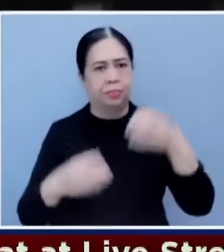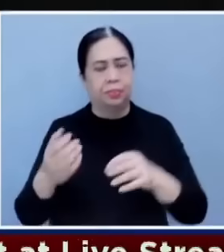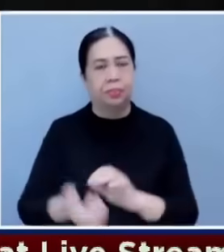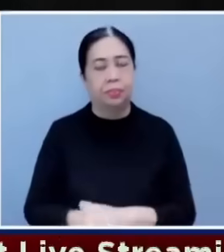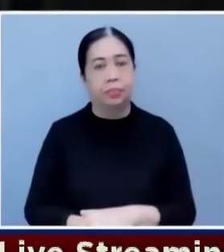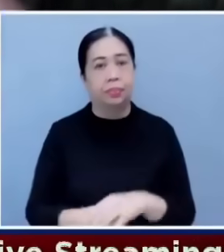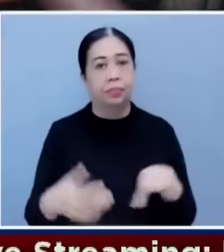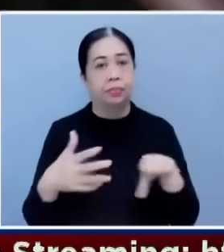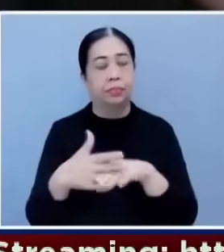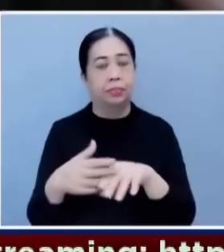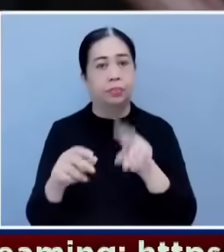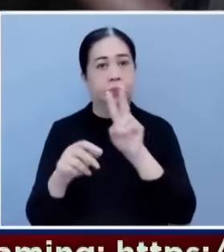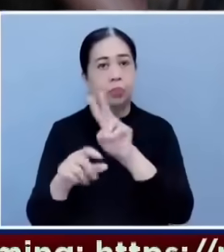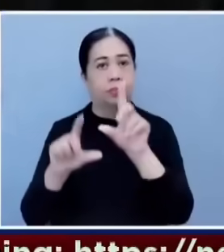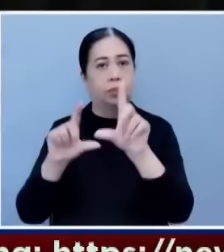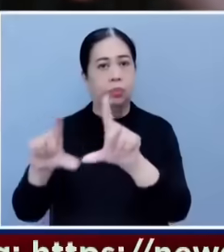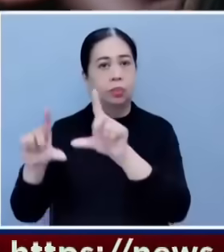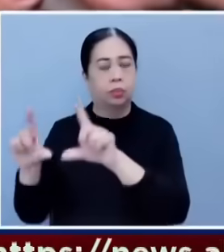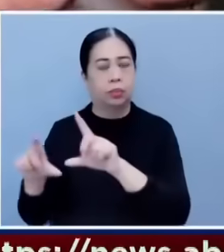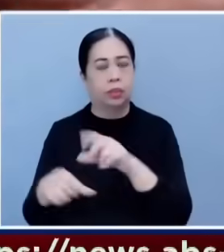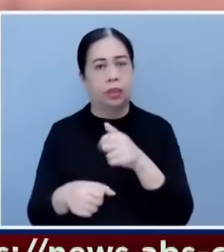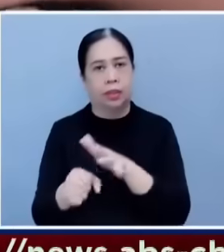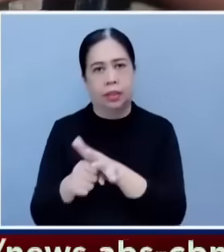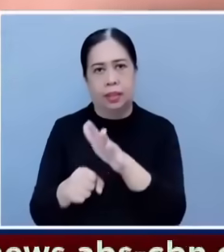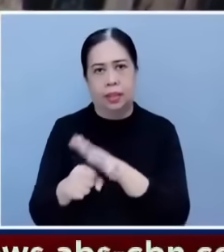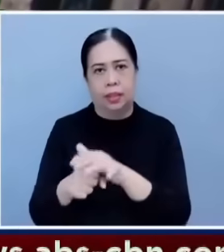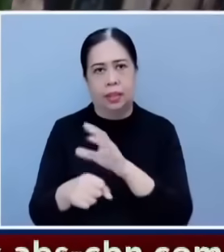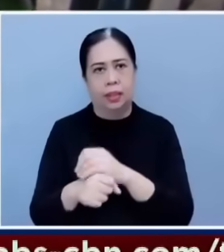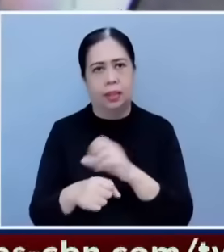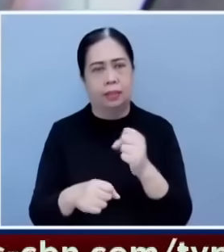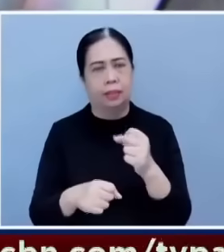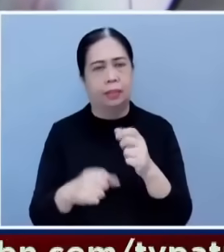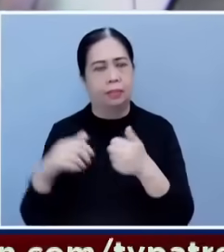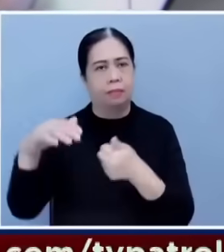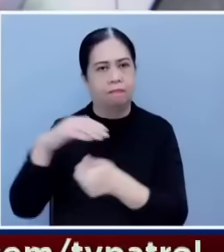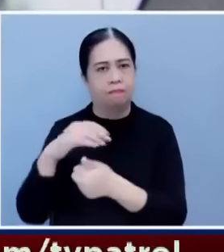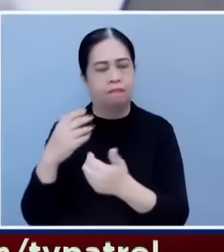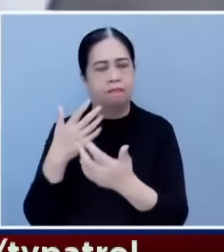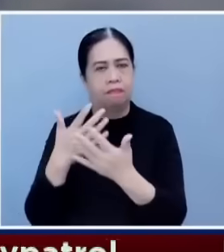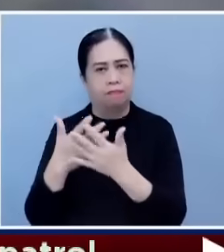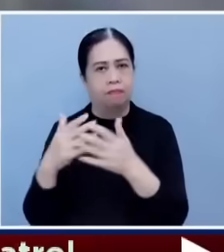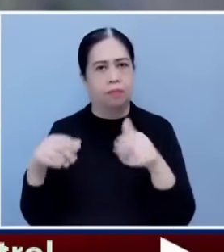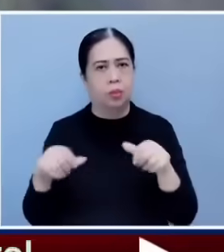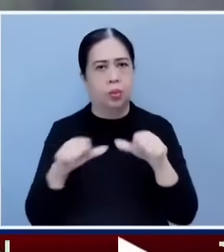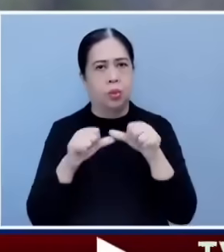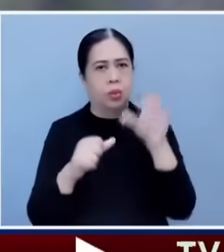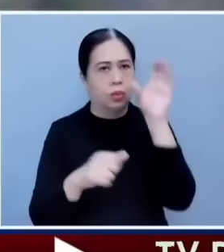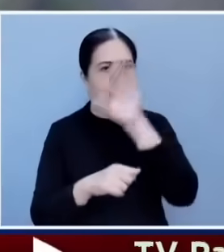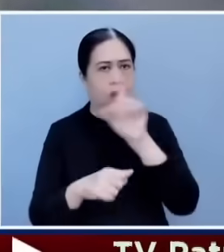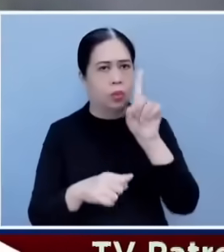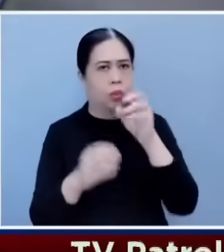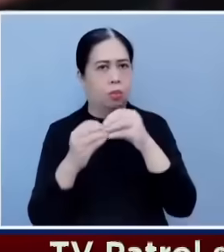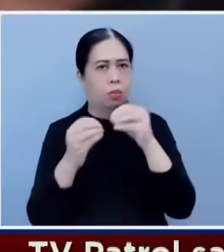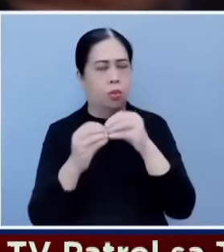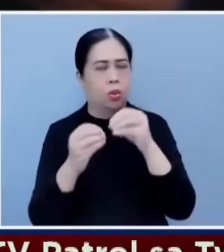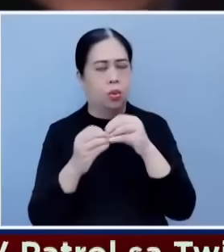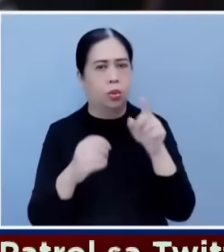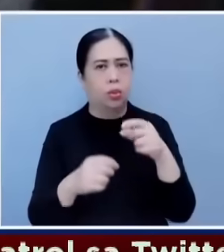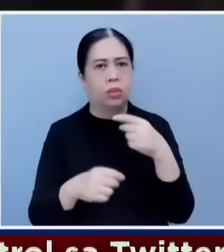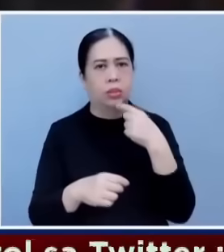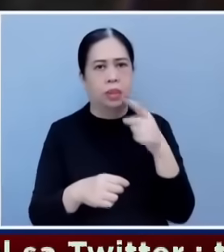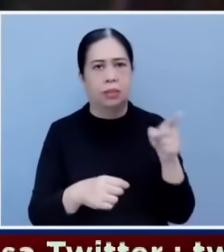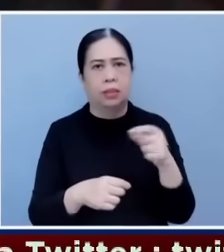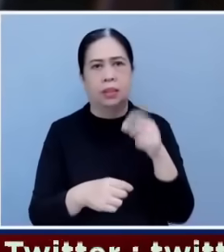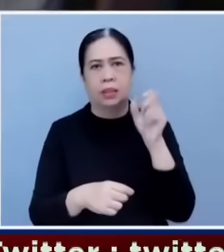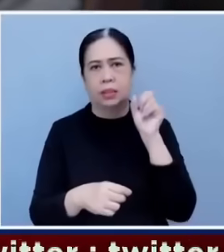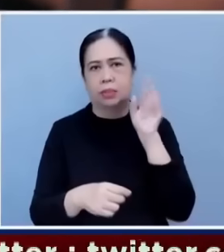na ang dalawang suspect na mareklamong statutory rape at slight illegal detention habang patuloy na pinaghahanap ang isa pang suspect na sinasabing kapatid